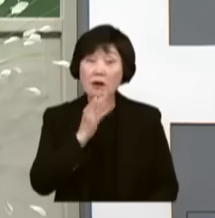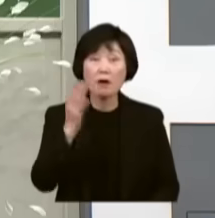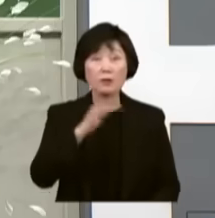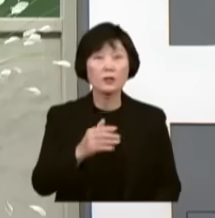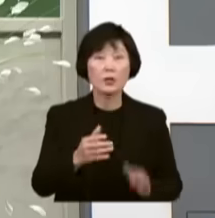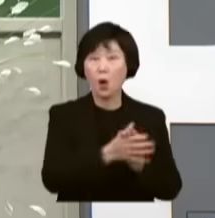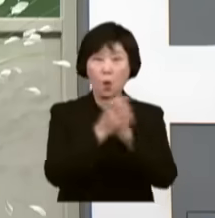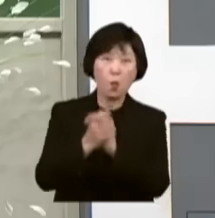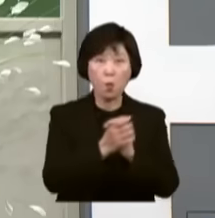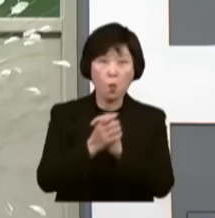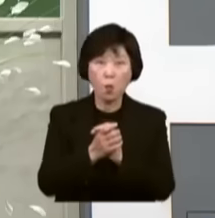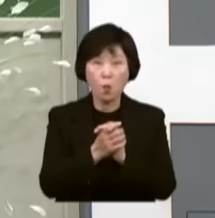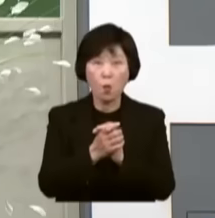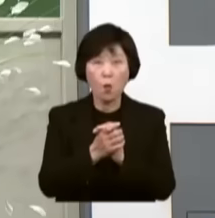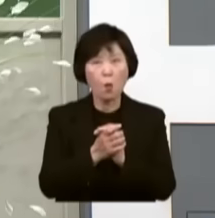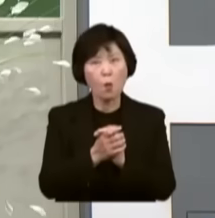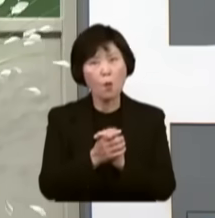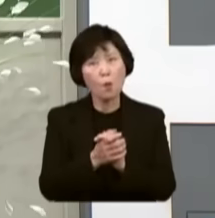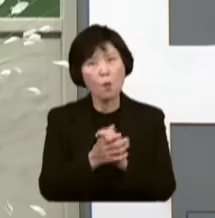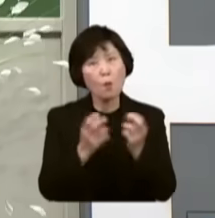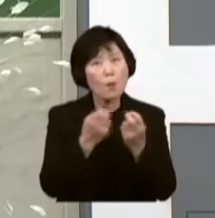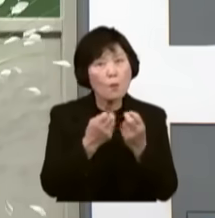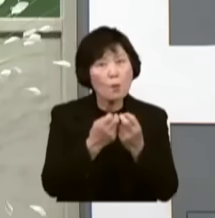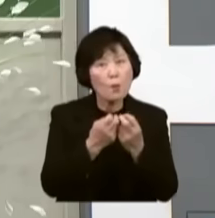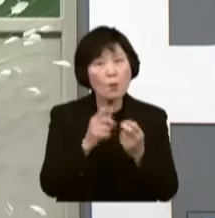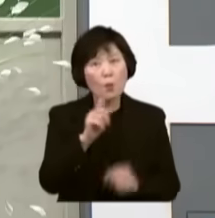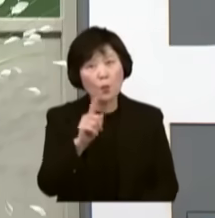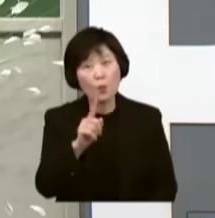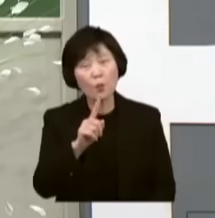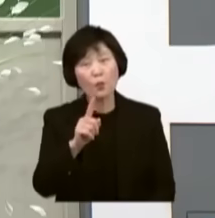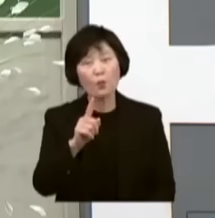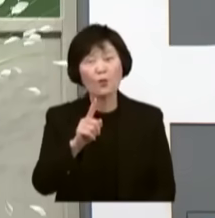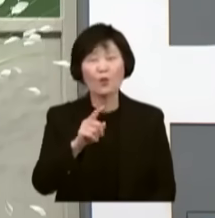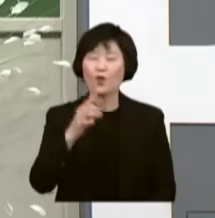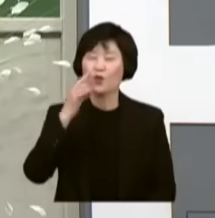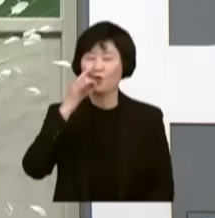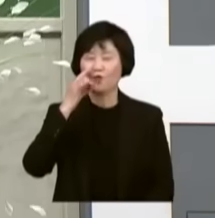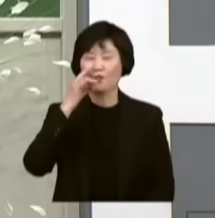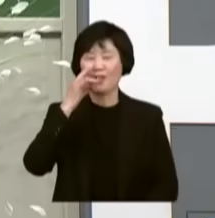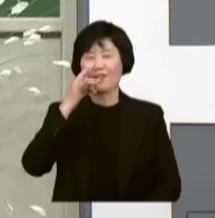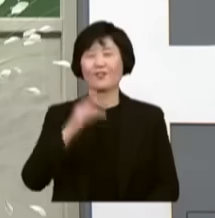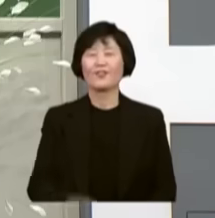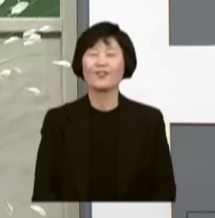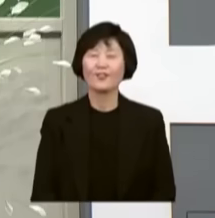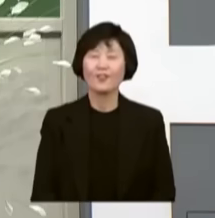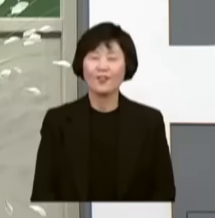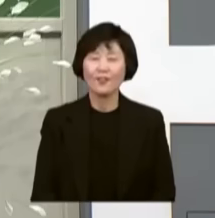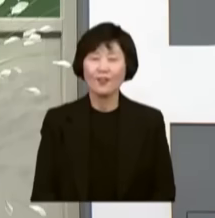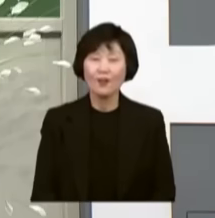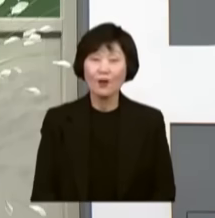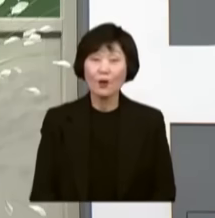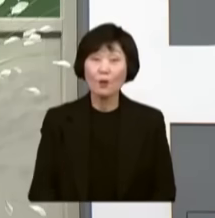방법이 뭘까? 꿀팁? 네 정말 궁금해하실 것 같아요. 요거 필요해요. 아이들. 뭐 이게 네. 또 뭐 이렇게 돈으로 뭐